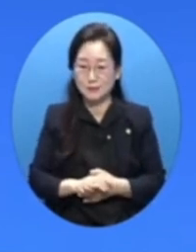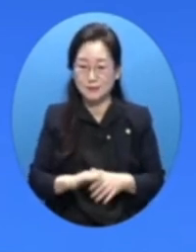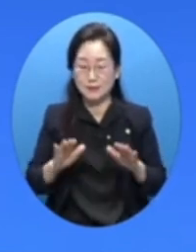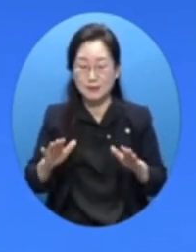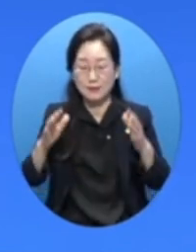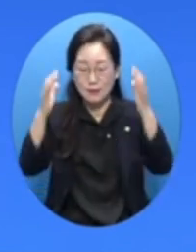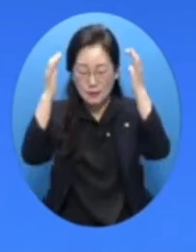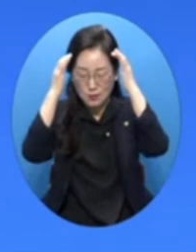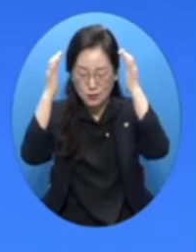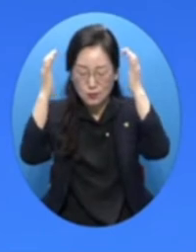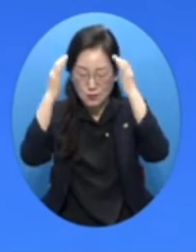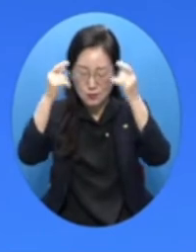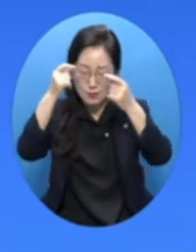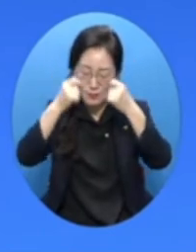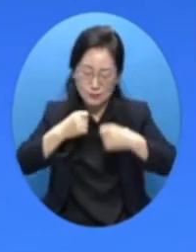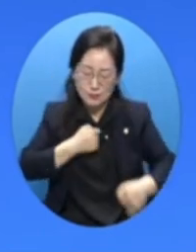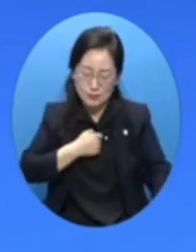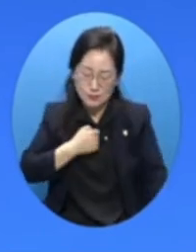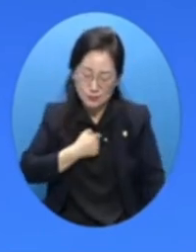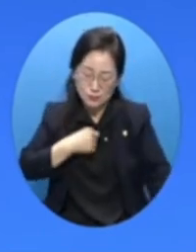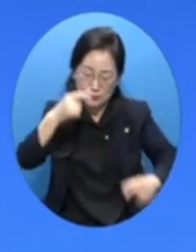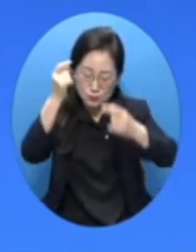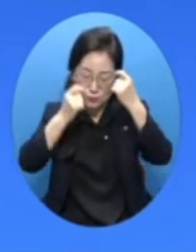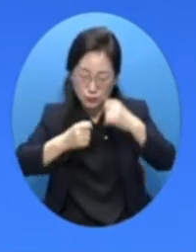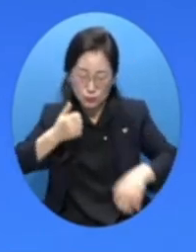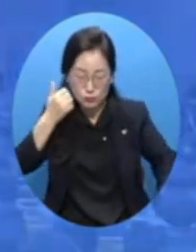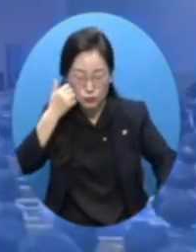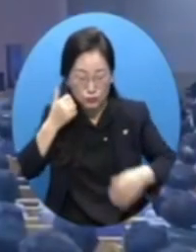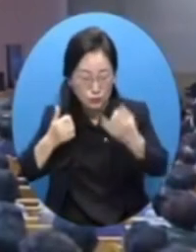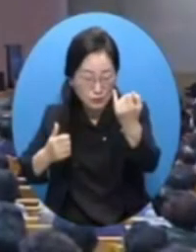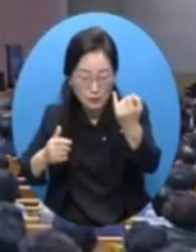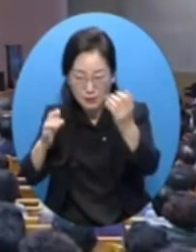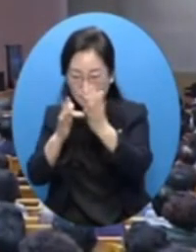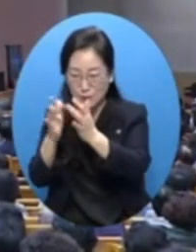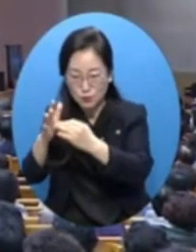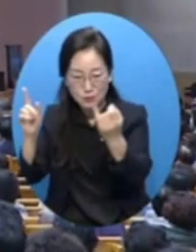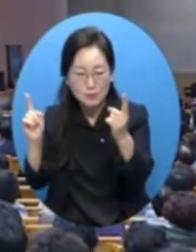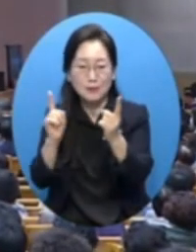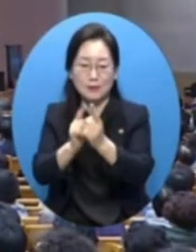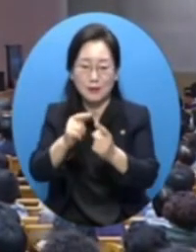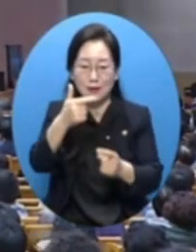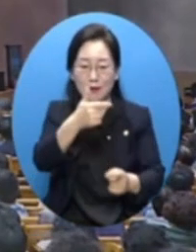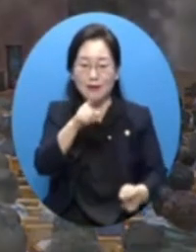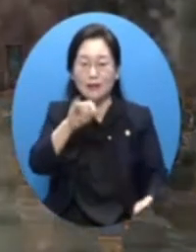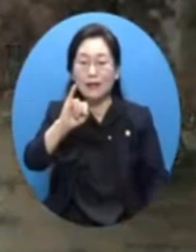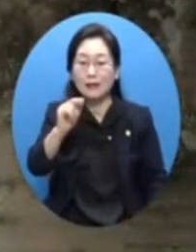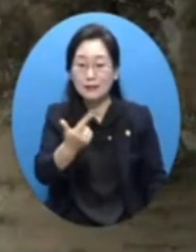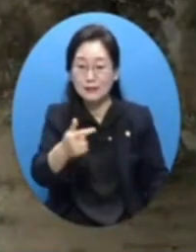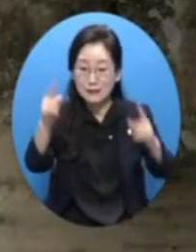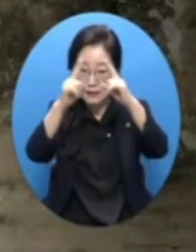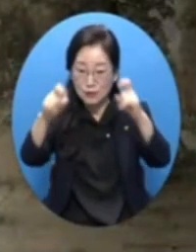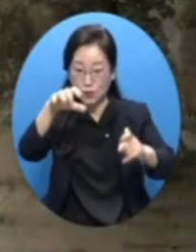고통 가운데 슬픔 가운데 울고 있는 한 여인을 예수님이 만납니다. 예수님께서 나인성으로 가실 때에